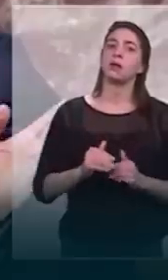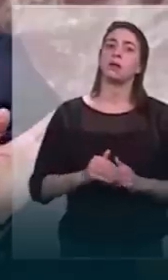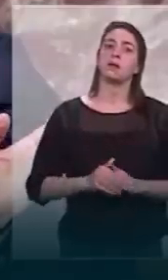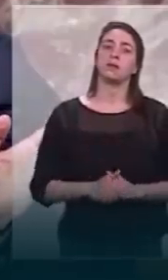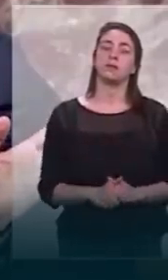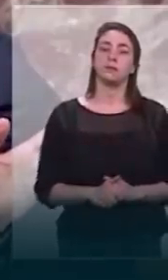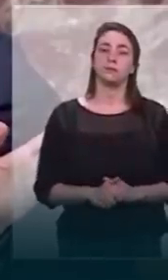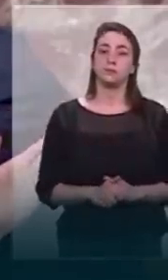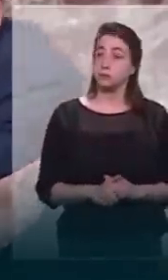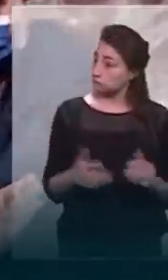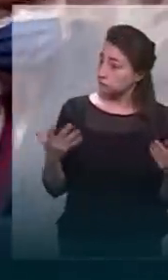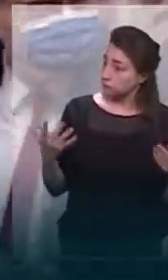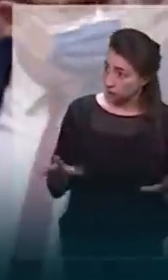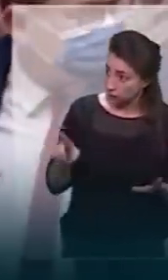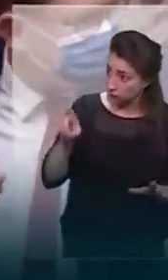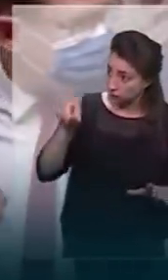Vous avez terminé ?